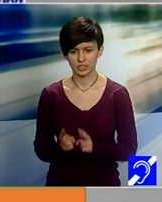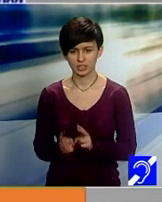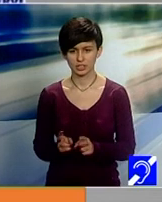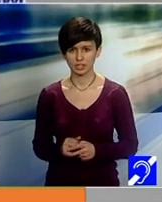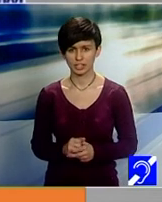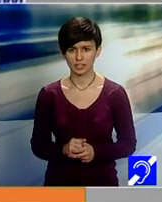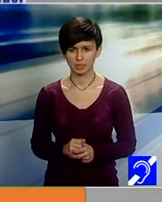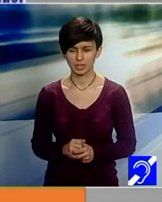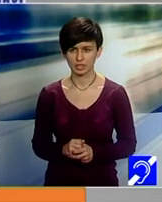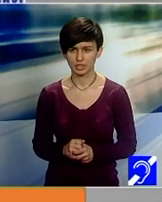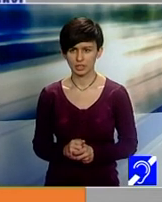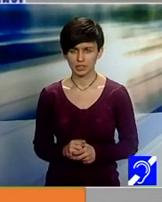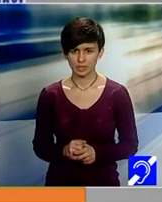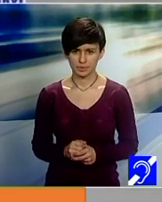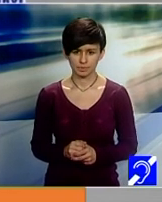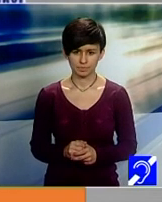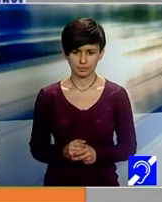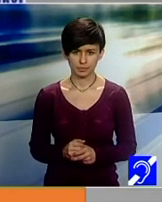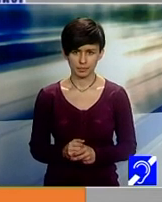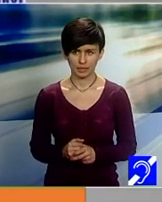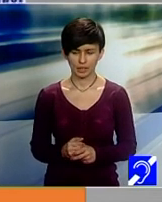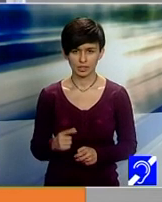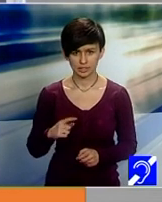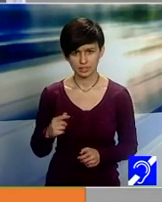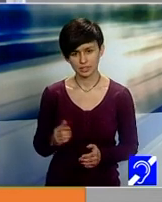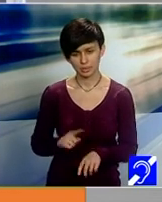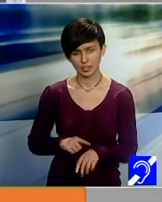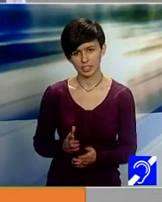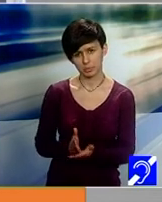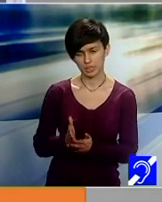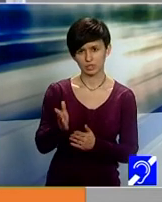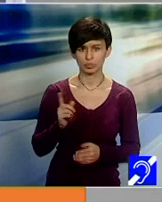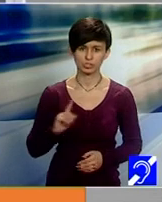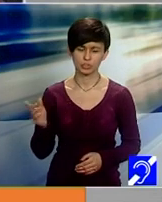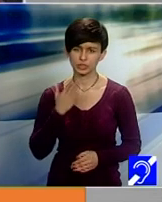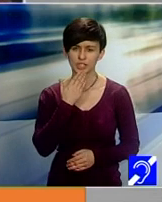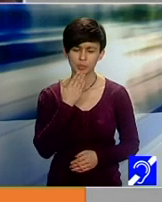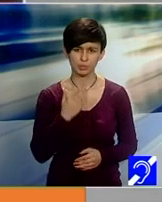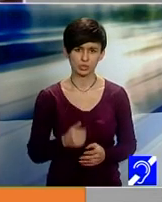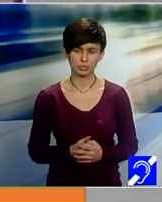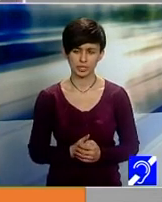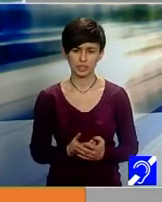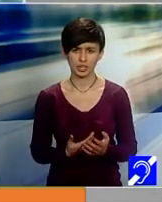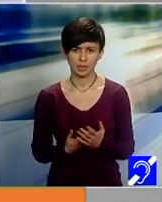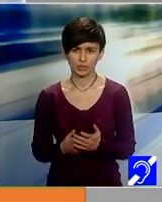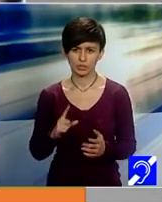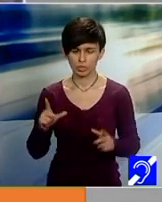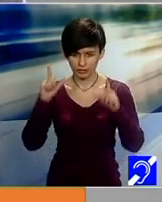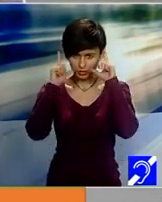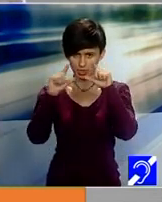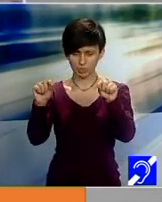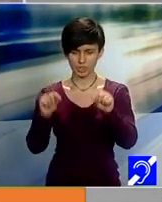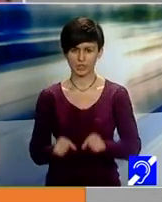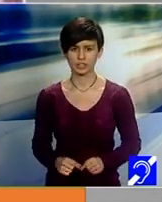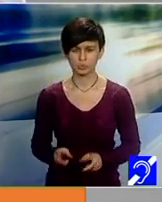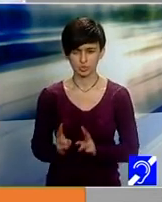facem mâine? Nu știu. Previziunile sunt pe termen lung, ceea ce pe noi ne mulțumește. pentru că nu avem un răspuns clar, concret, pentru ziua de